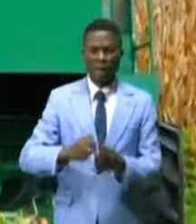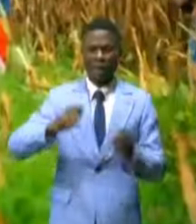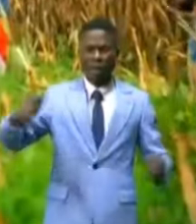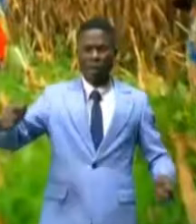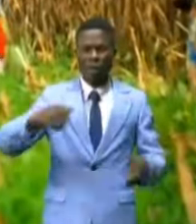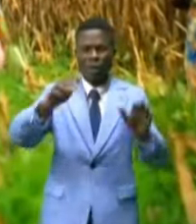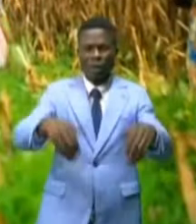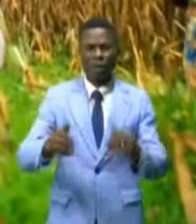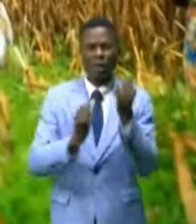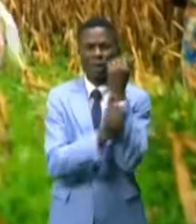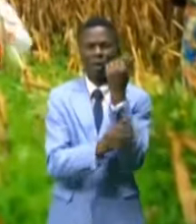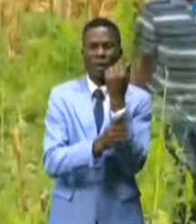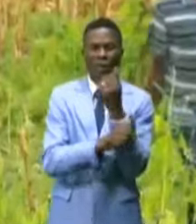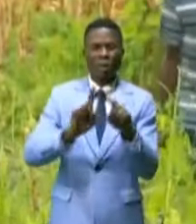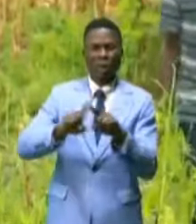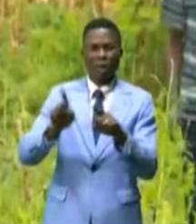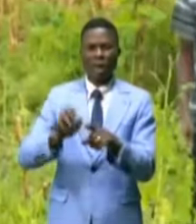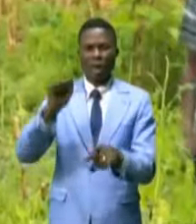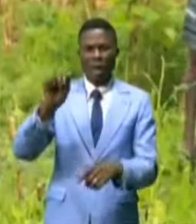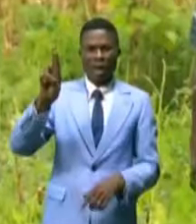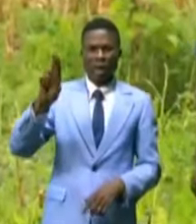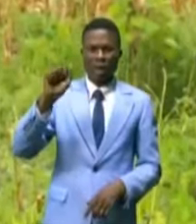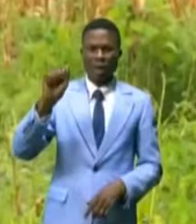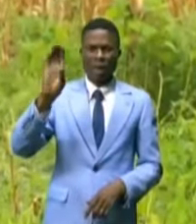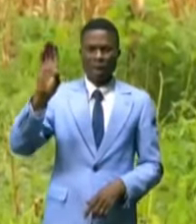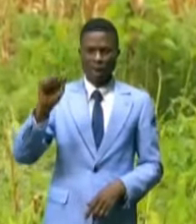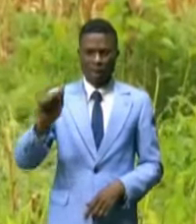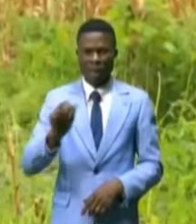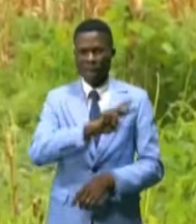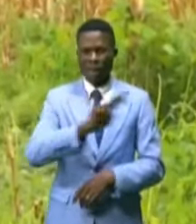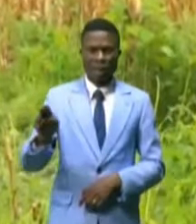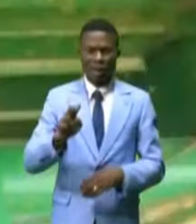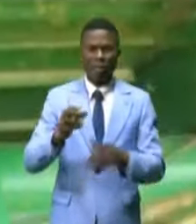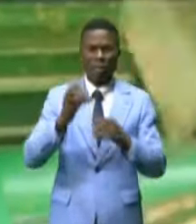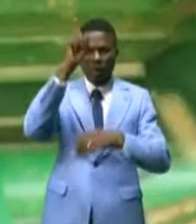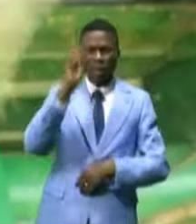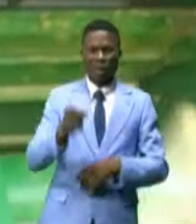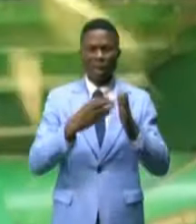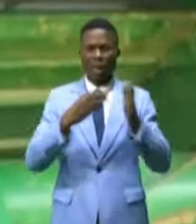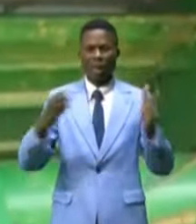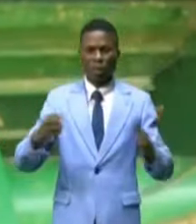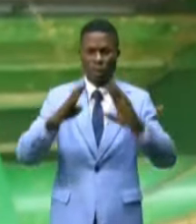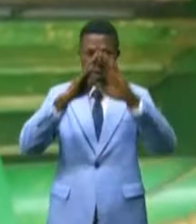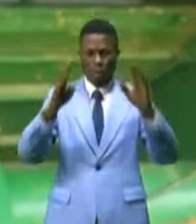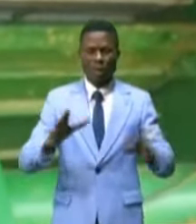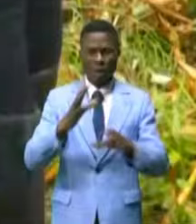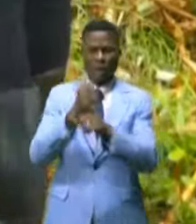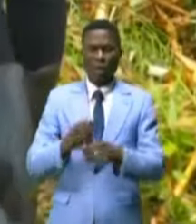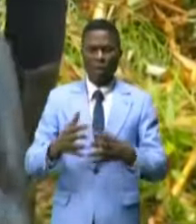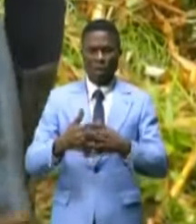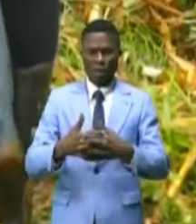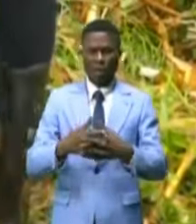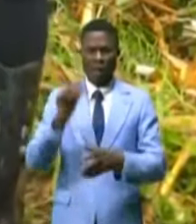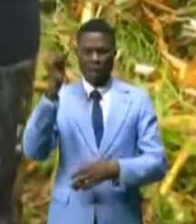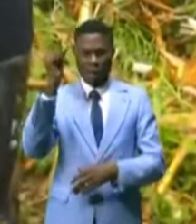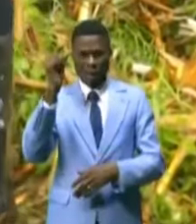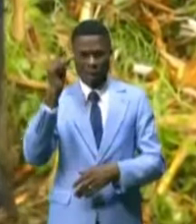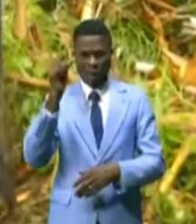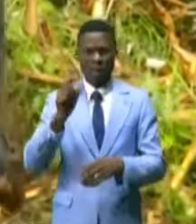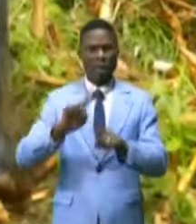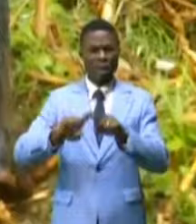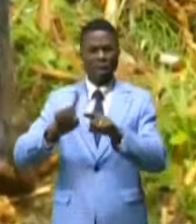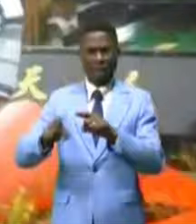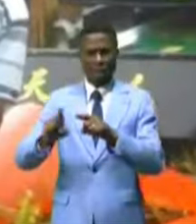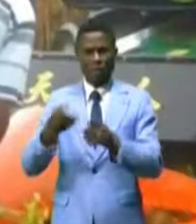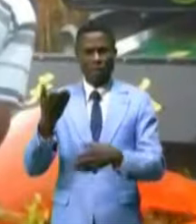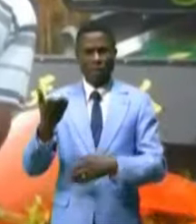hybride variété Araka et Milima et 2190 ménages bénéficiaires d'un kit composé de la semence de maïs variété Salama